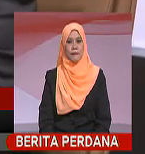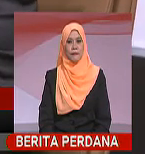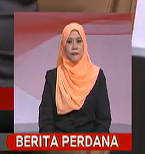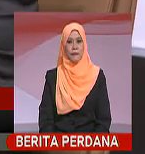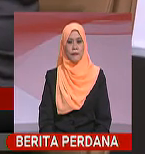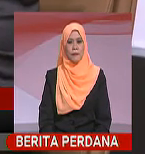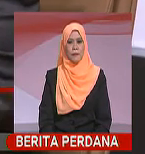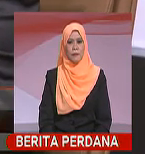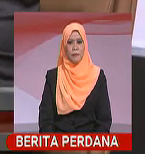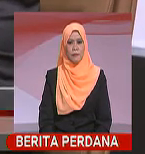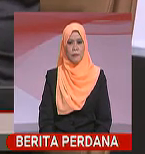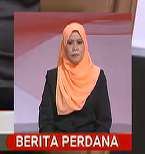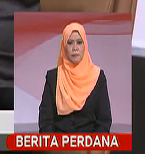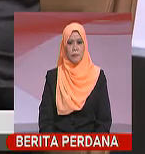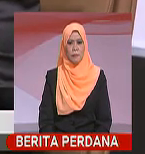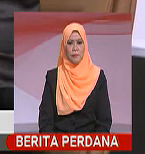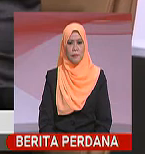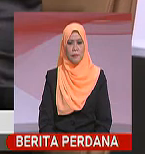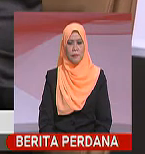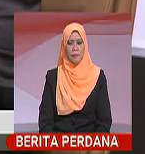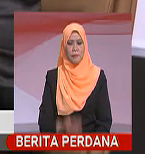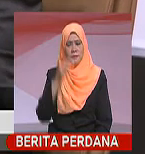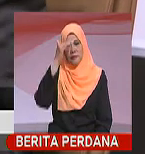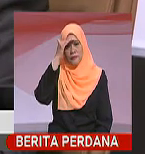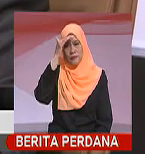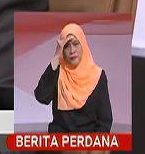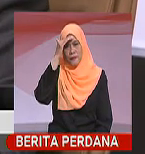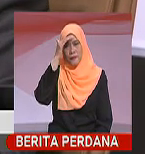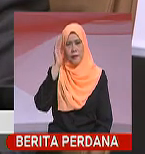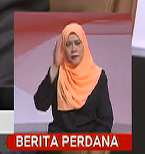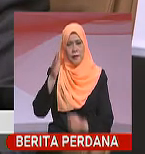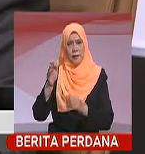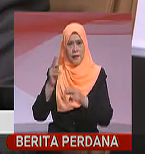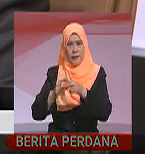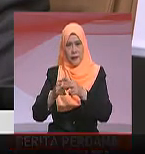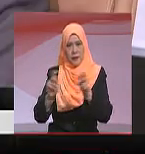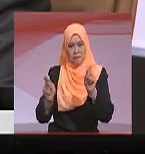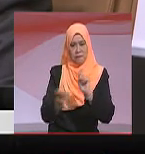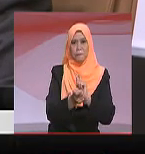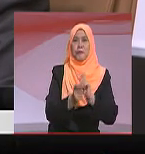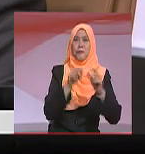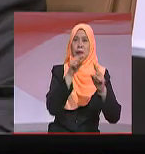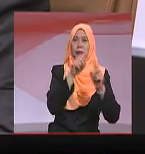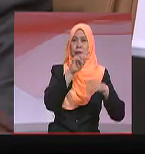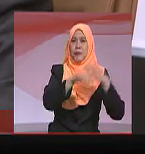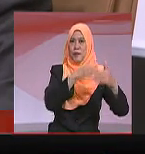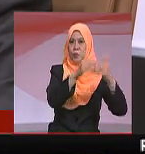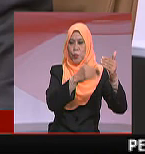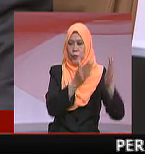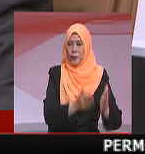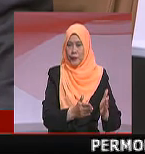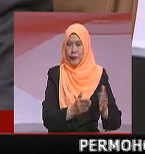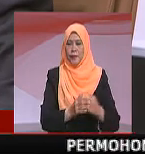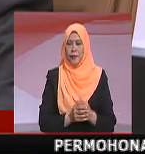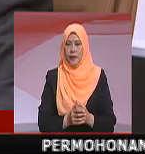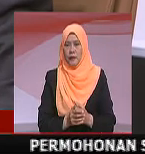Iaitu tanah milik Farma di Johor Bahru, Johor, akan dipindah milik pada pihak pemaju setelah